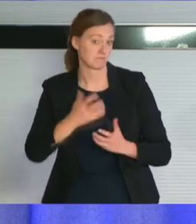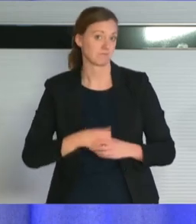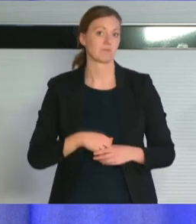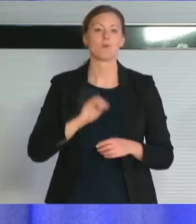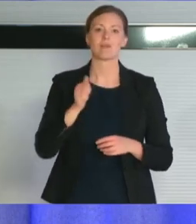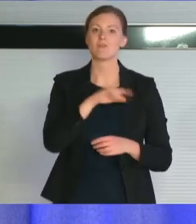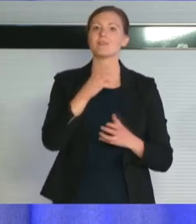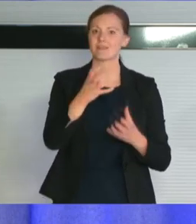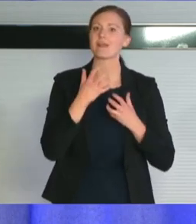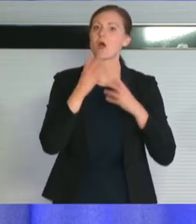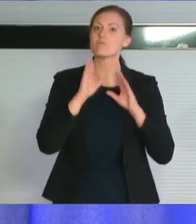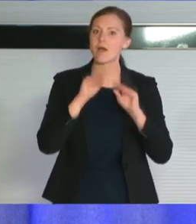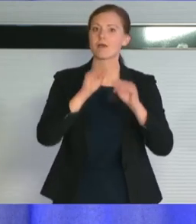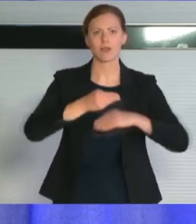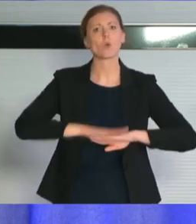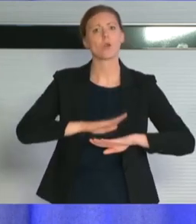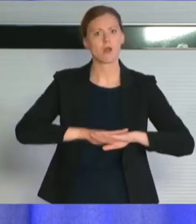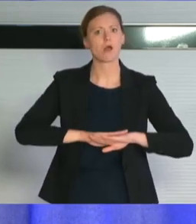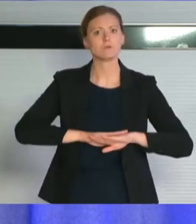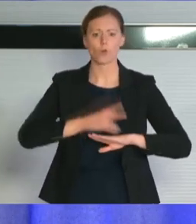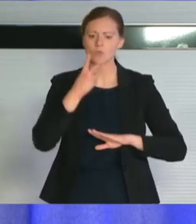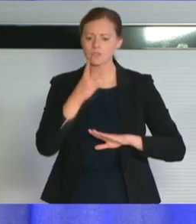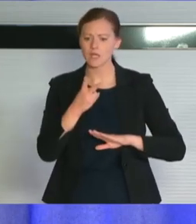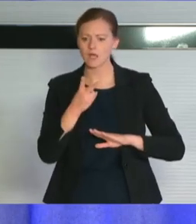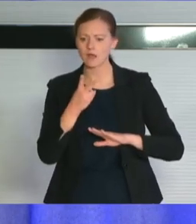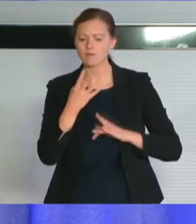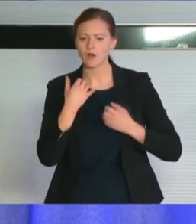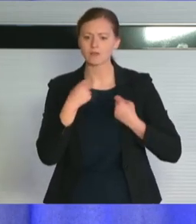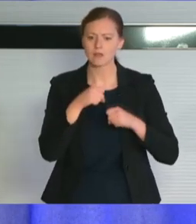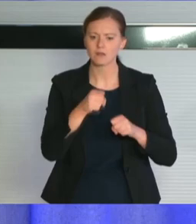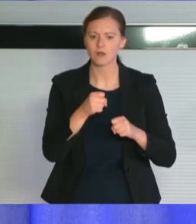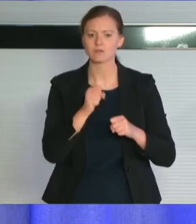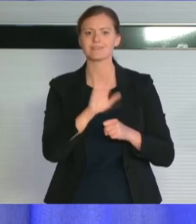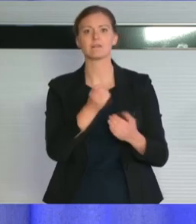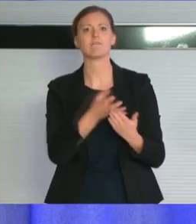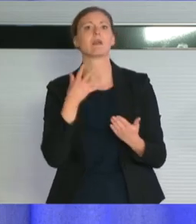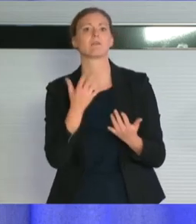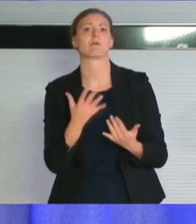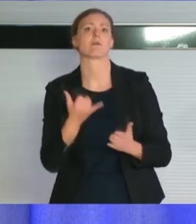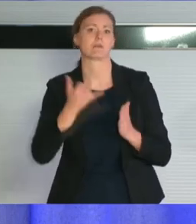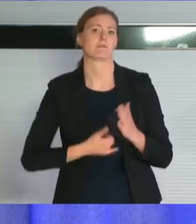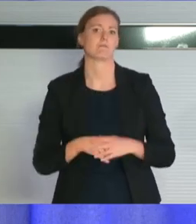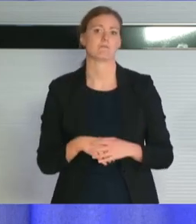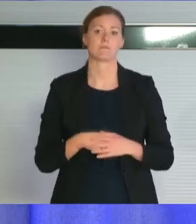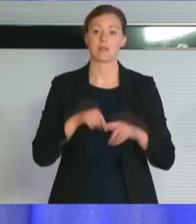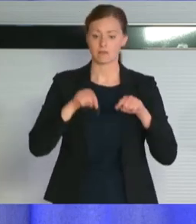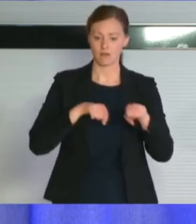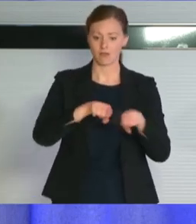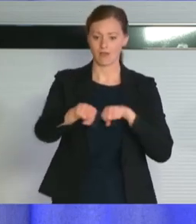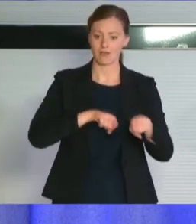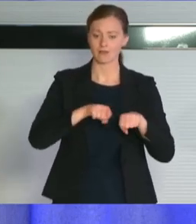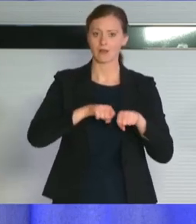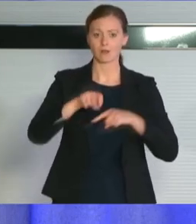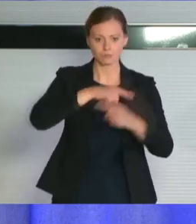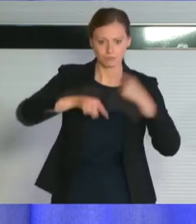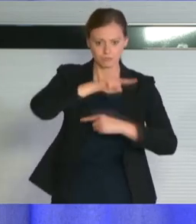altså derfor et bedre grunnlag for å se hva tiltakene har bidratt til. Regjeringen har i dag altså behandlet disse